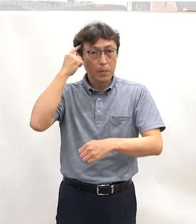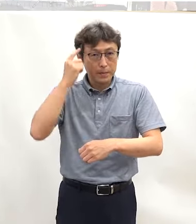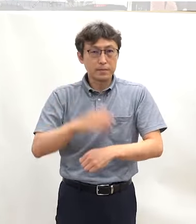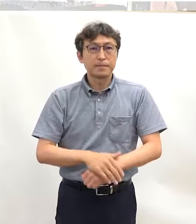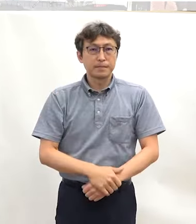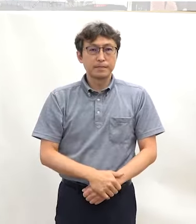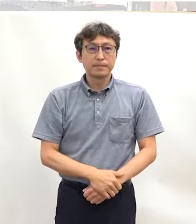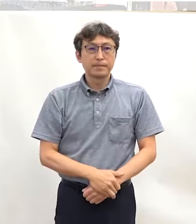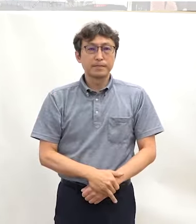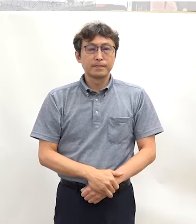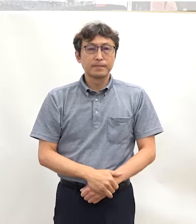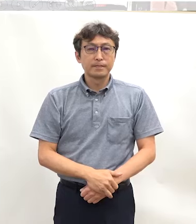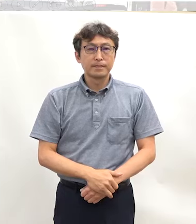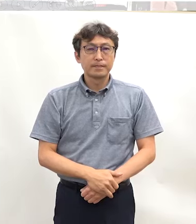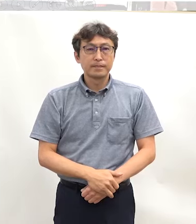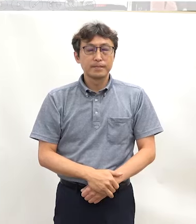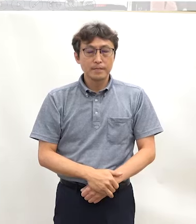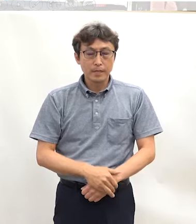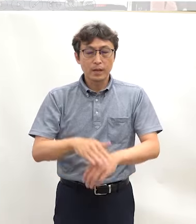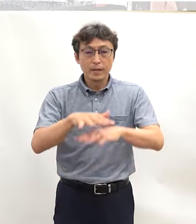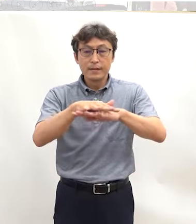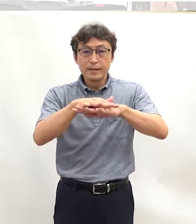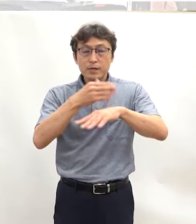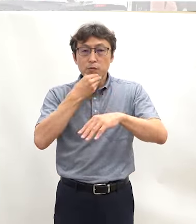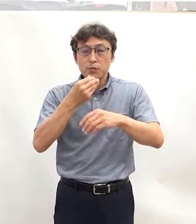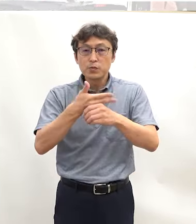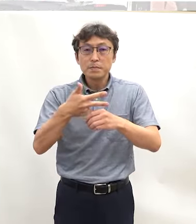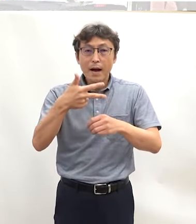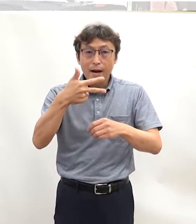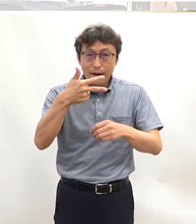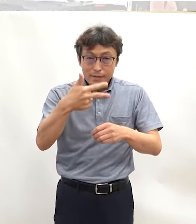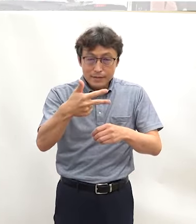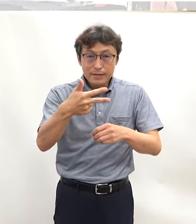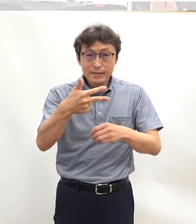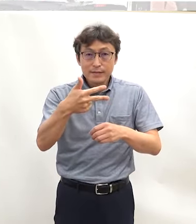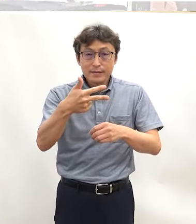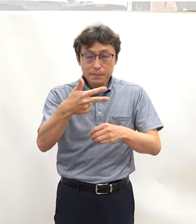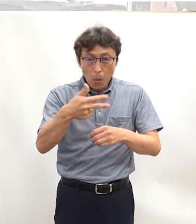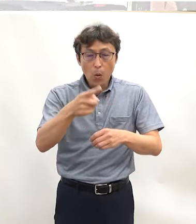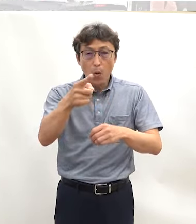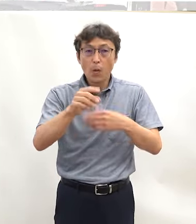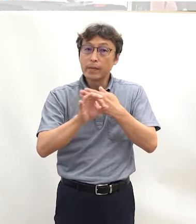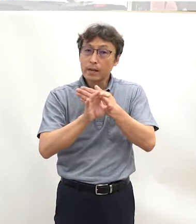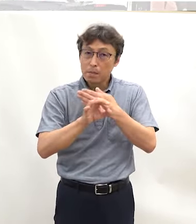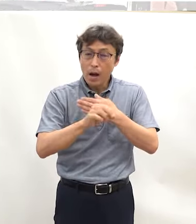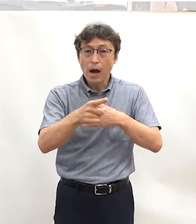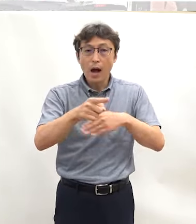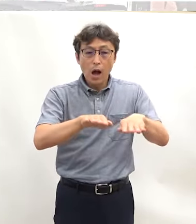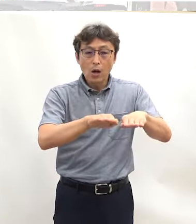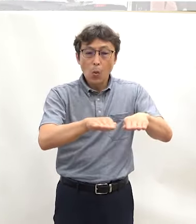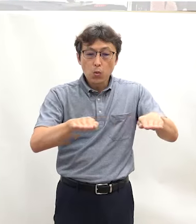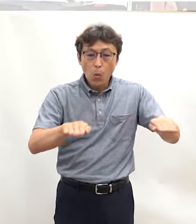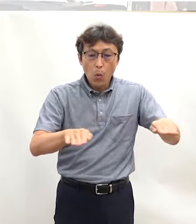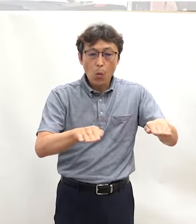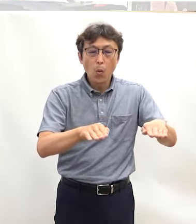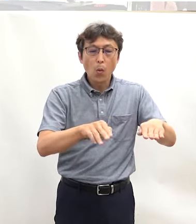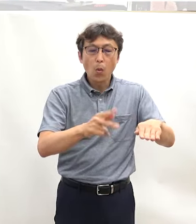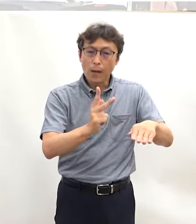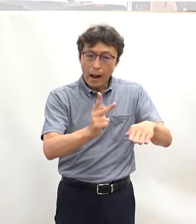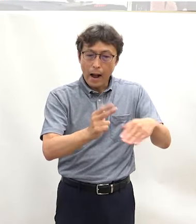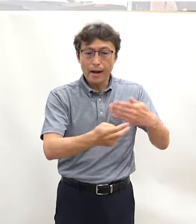ども、市の方で小児科医の開設に対する補助金を設けております。それでもうす